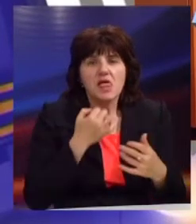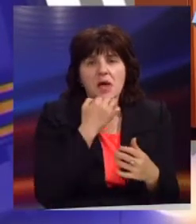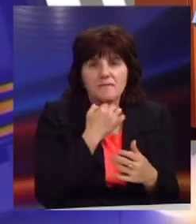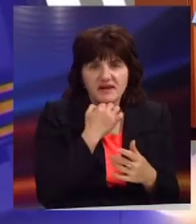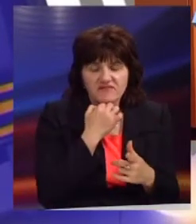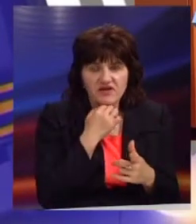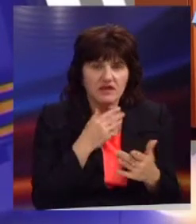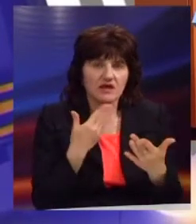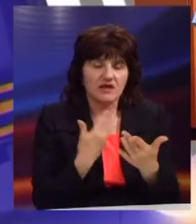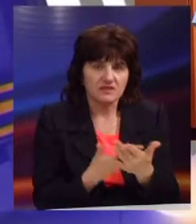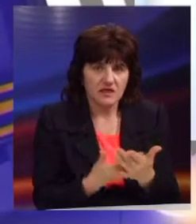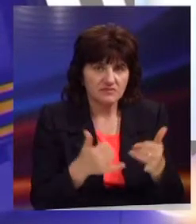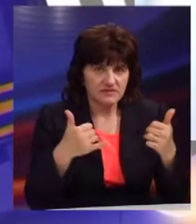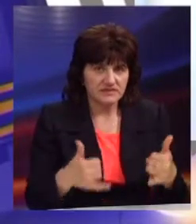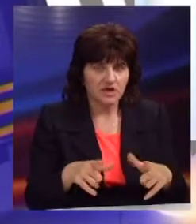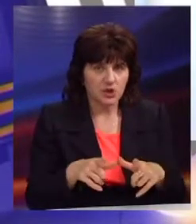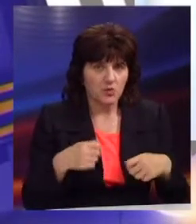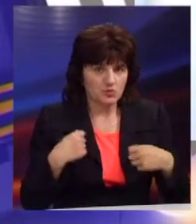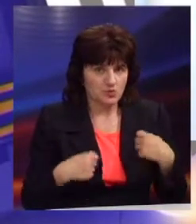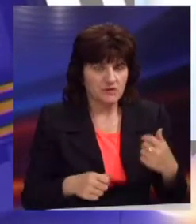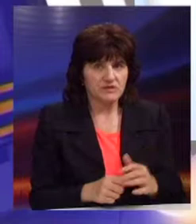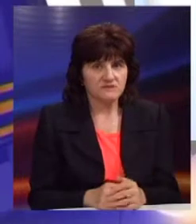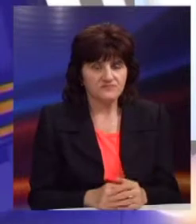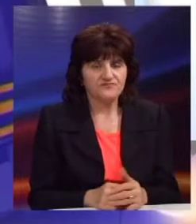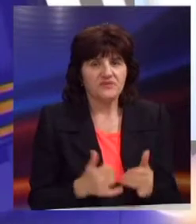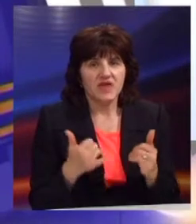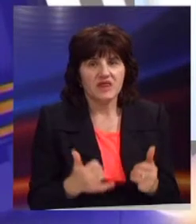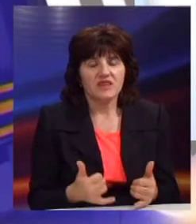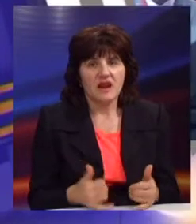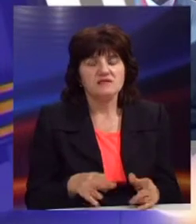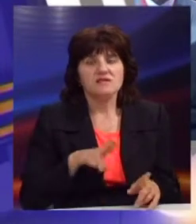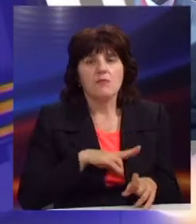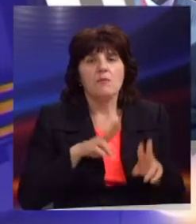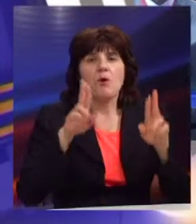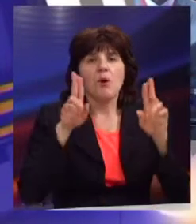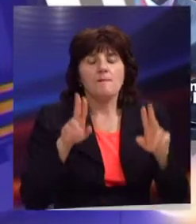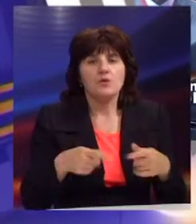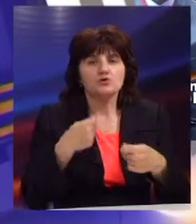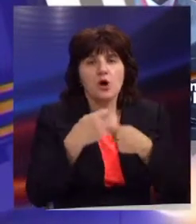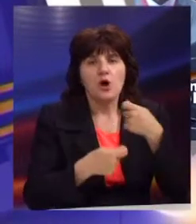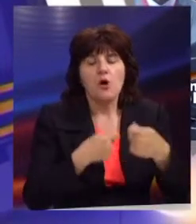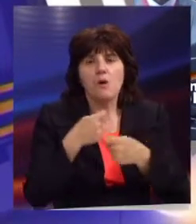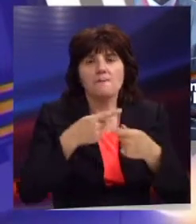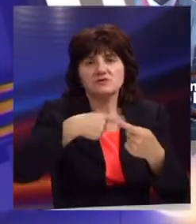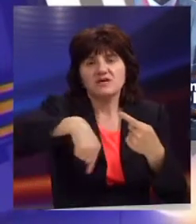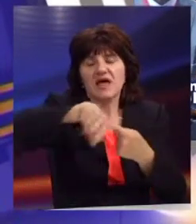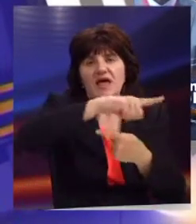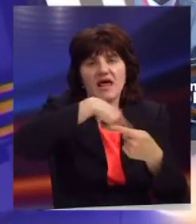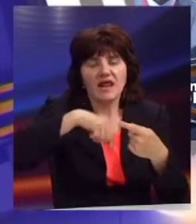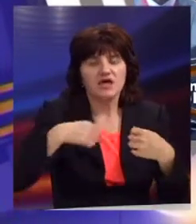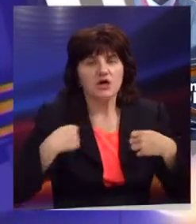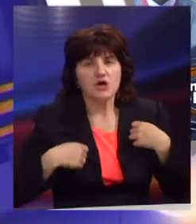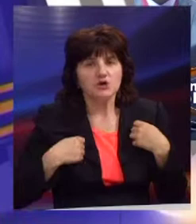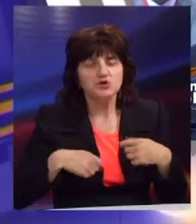ozdravljenje privrede, čemu kao dobra prilika služi upravo sajam u Subotici. Danas imamo priliku i mogućnost da se osnovni ljudi iz